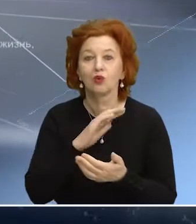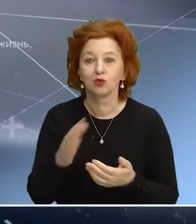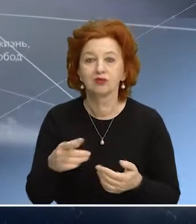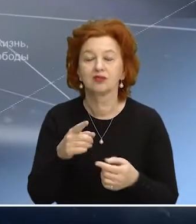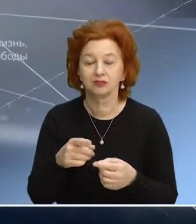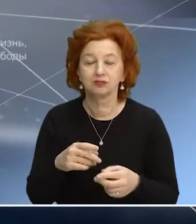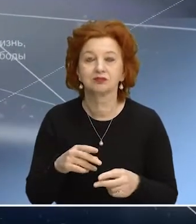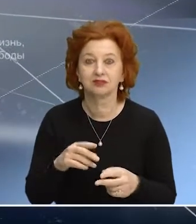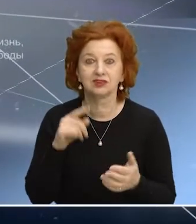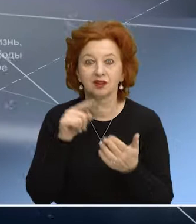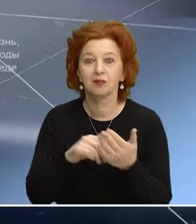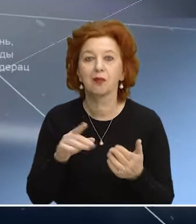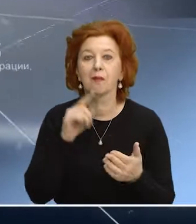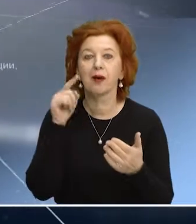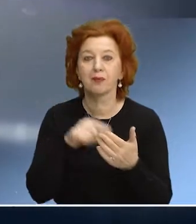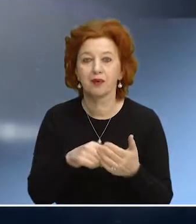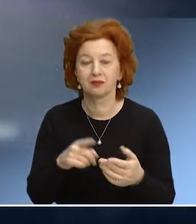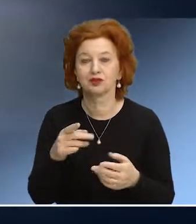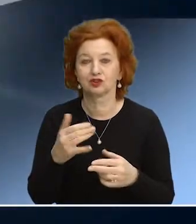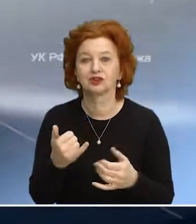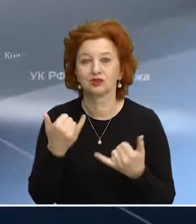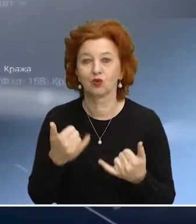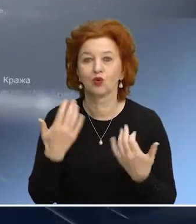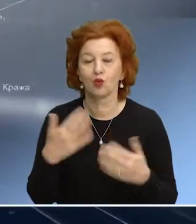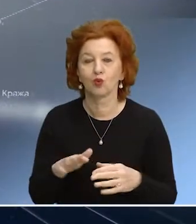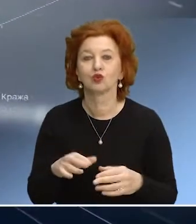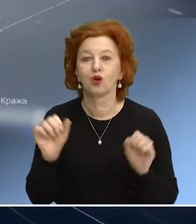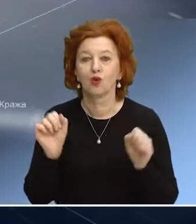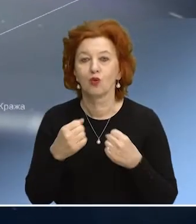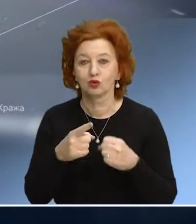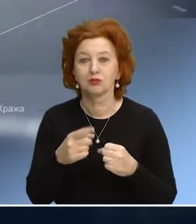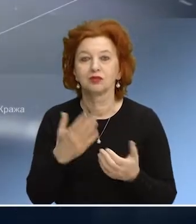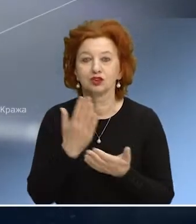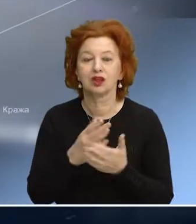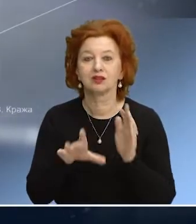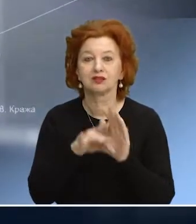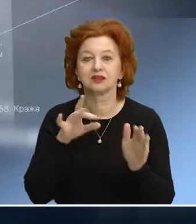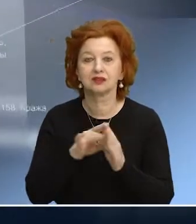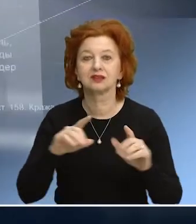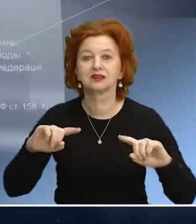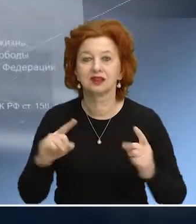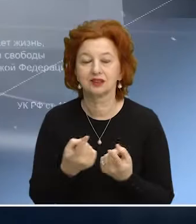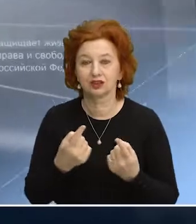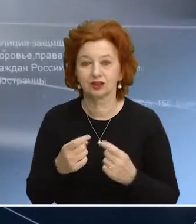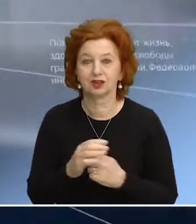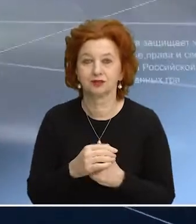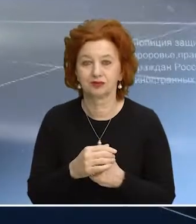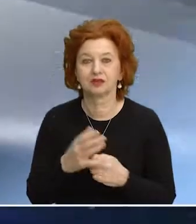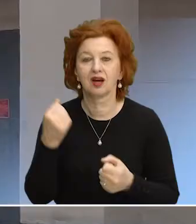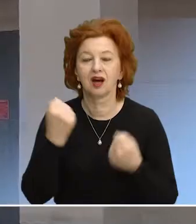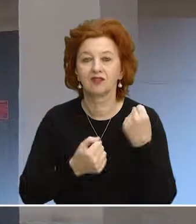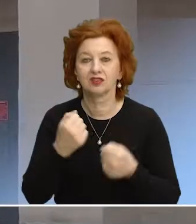для прогулки он выбрал первую попавшуюся ему на пути у гонщика. По горячим следам задержали стражи